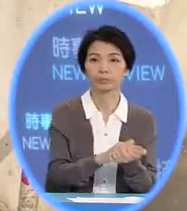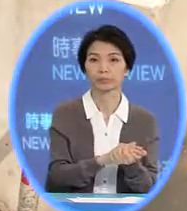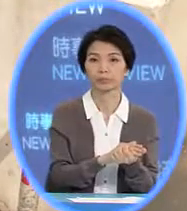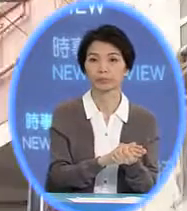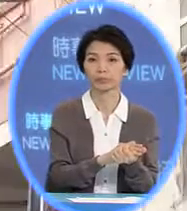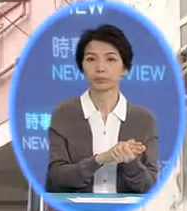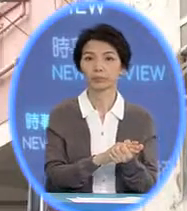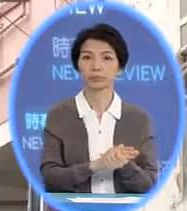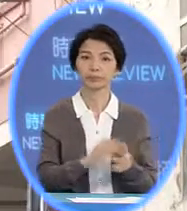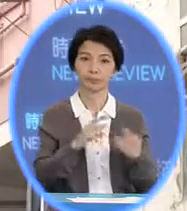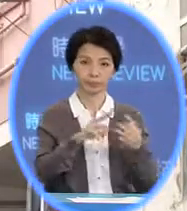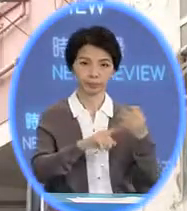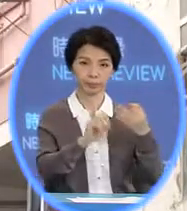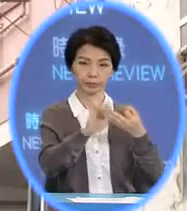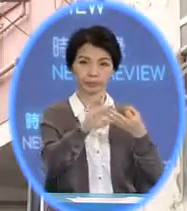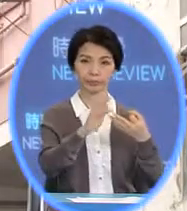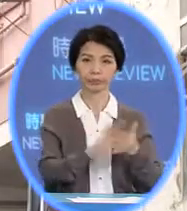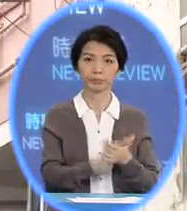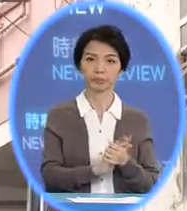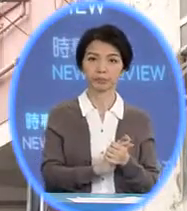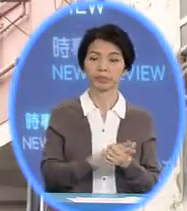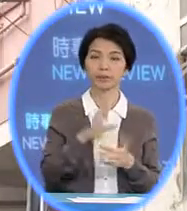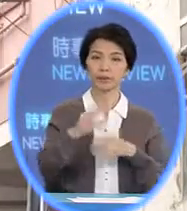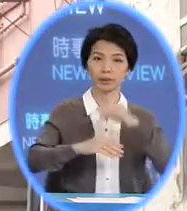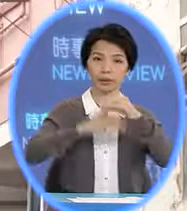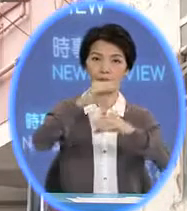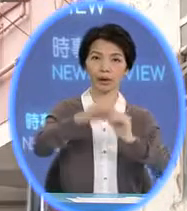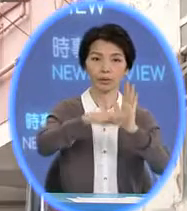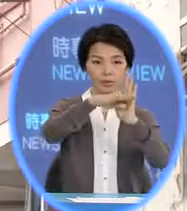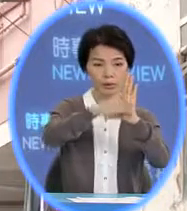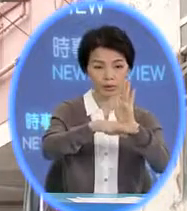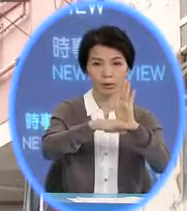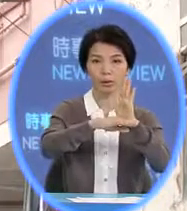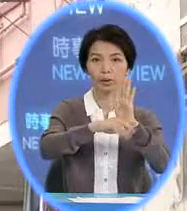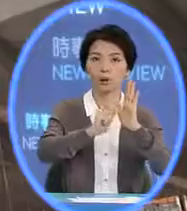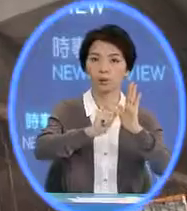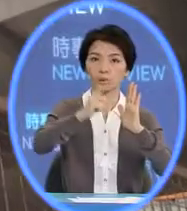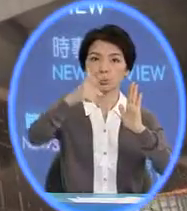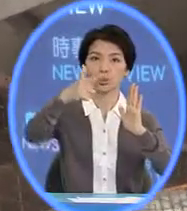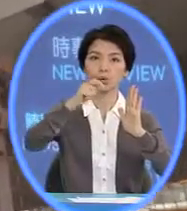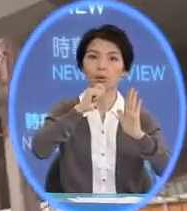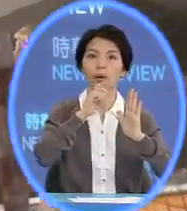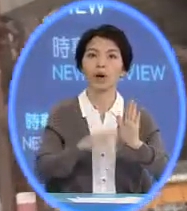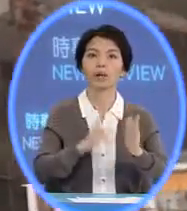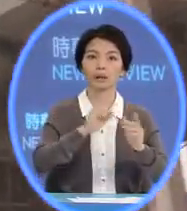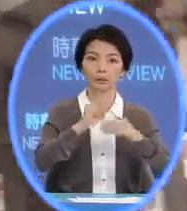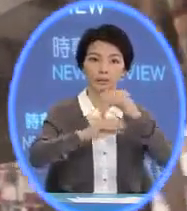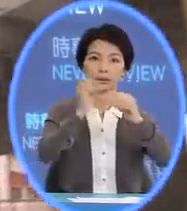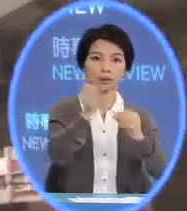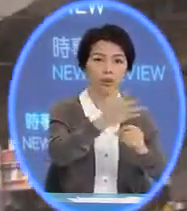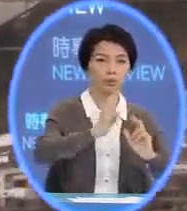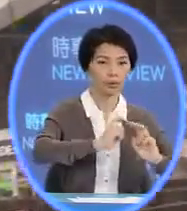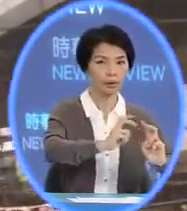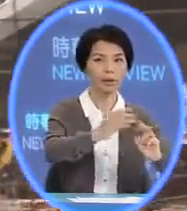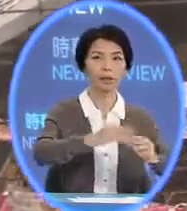資深土木工程師魏學仁話：當工程出現沉降超標，承建商就有責任通知港鐵，港鐵應該停